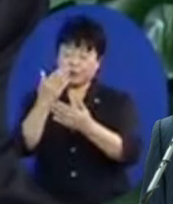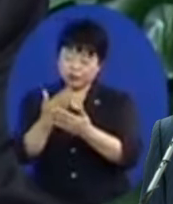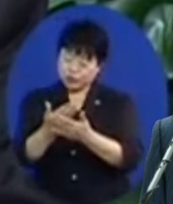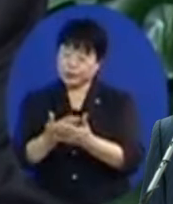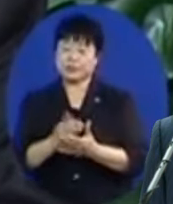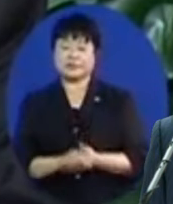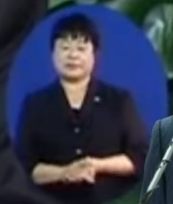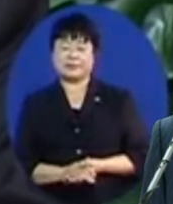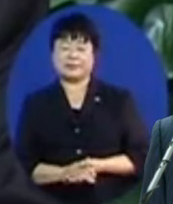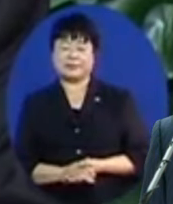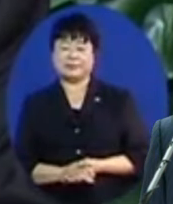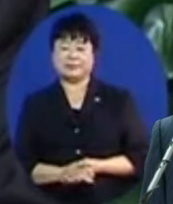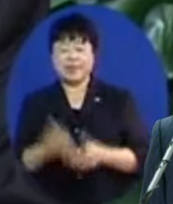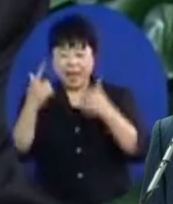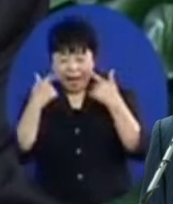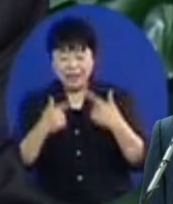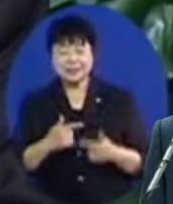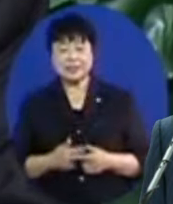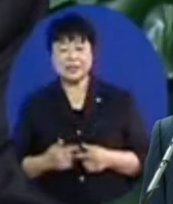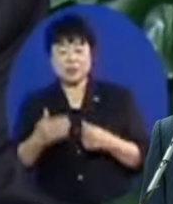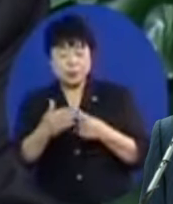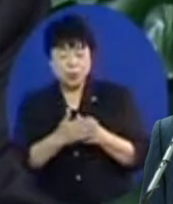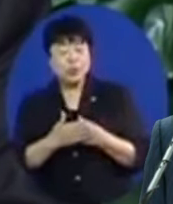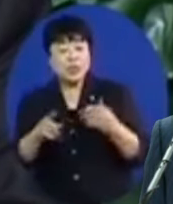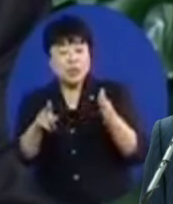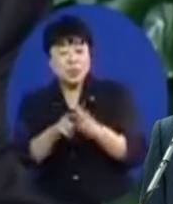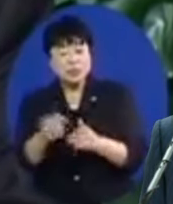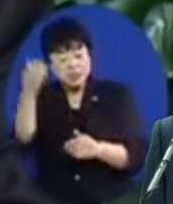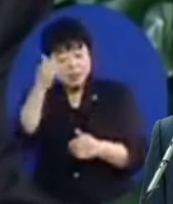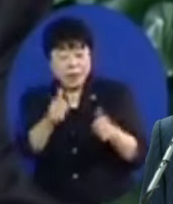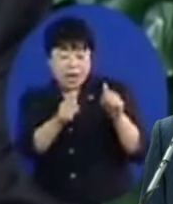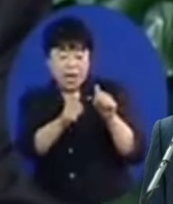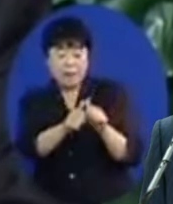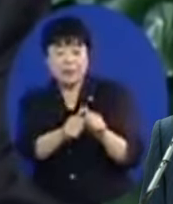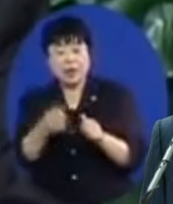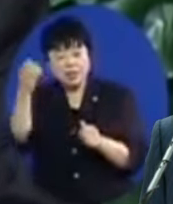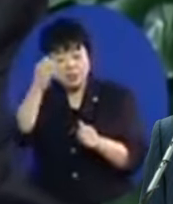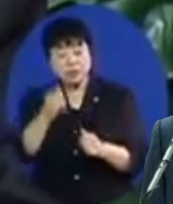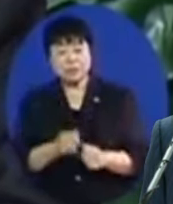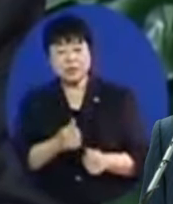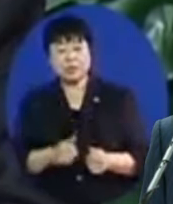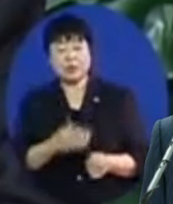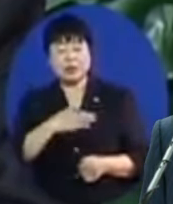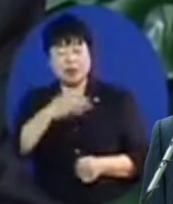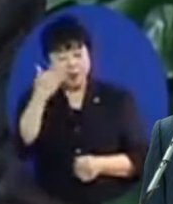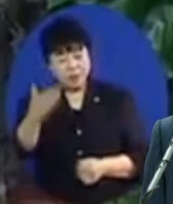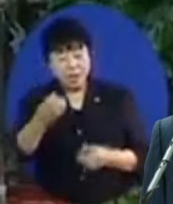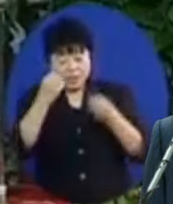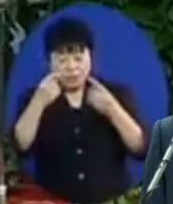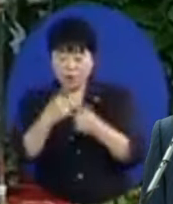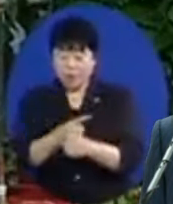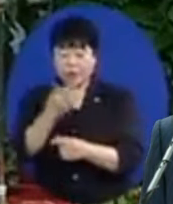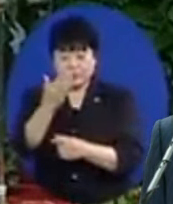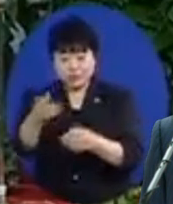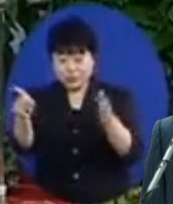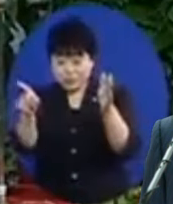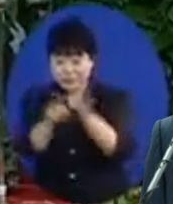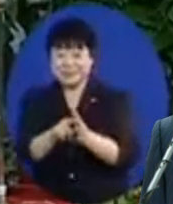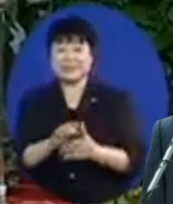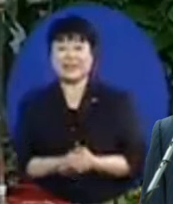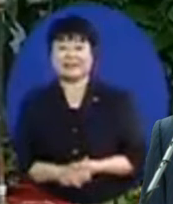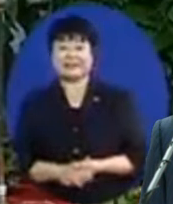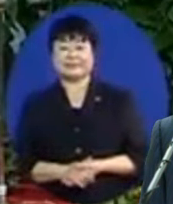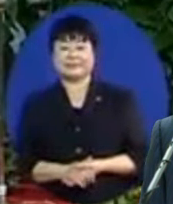주옵소서. 항상 여러분을 돕기 위해서 성령님이 같이 계시고 성령님이 여러분과 나를 새로운 삶으로 살도록 도와주시는